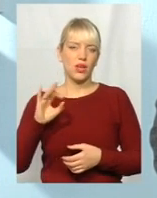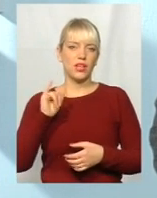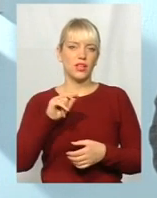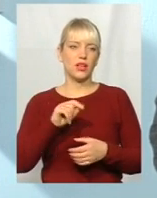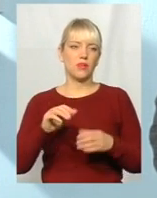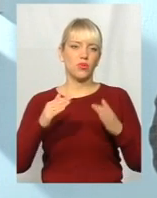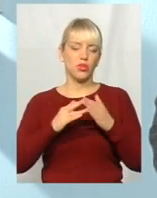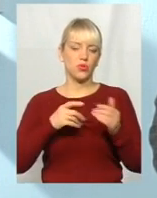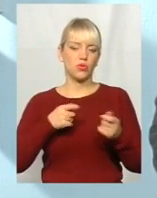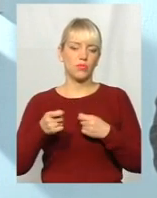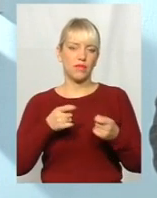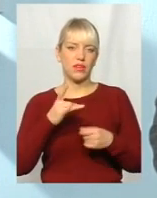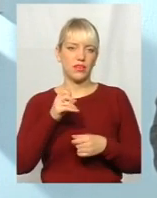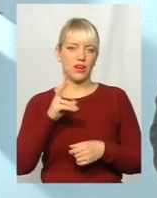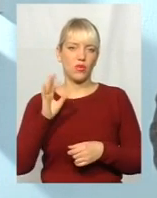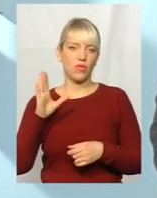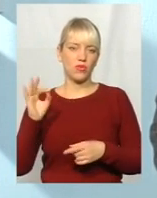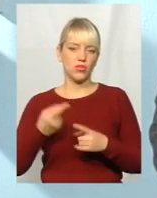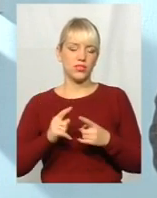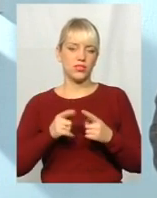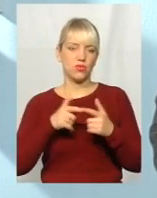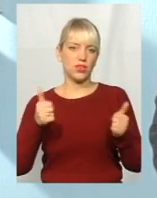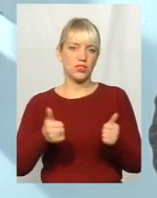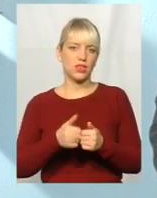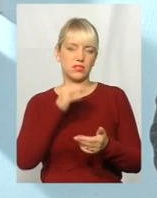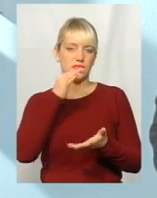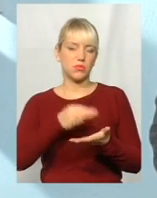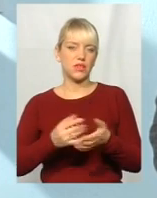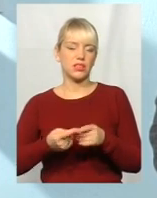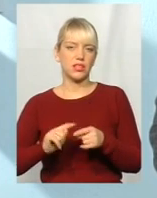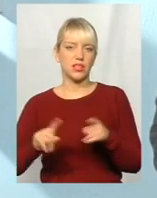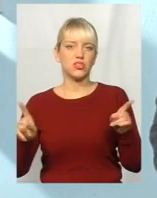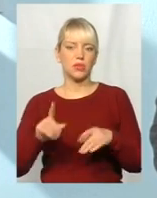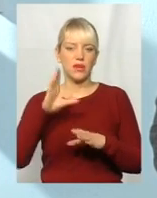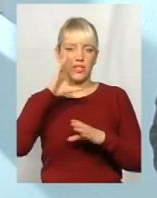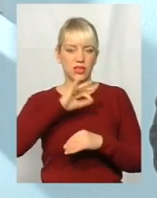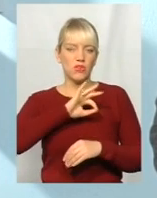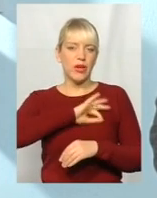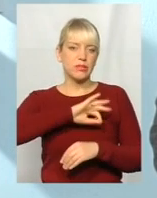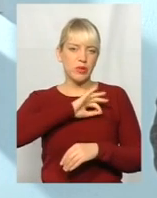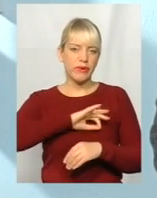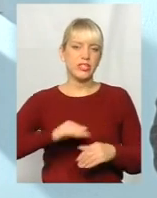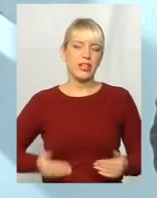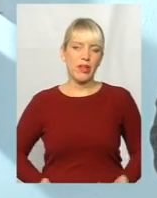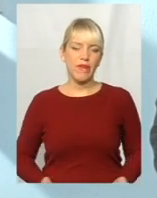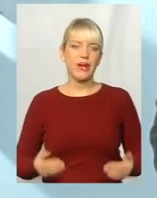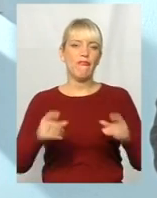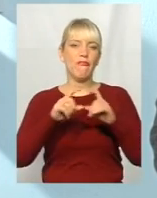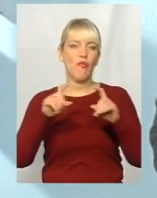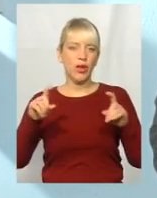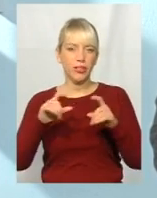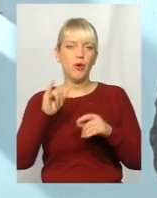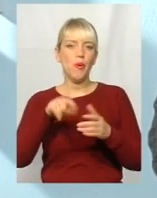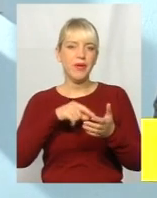Раково. Тобто ці організації відповідають за те, щоб ефективно експлуатувався житловий фонд в місті